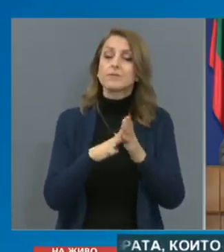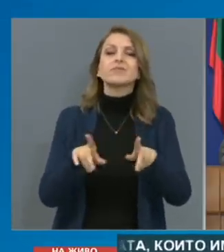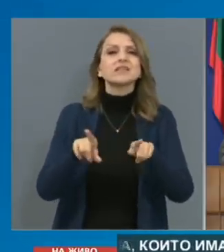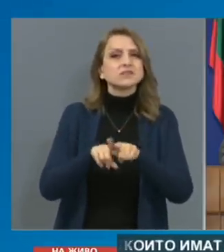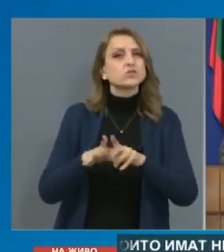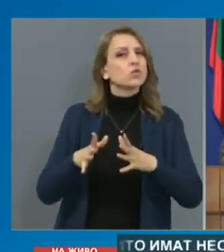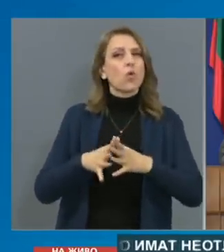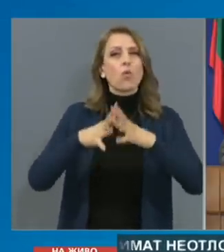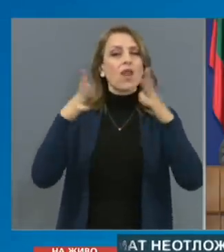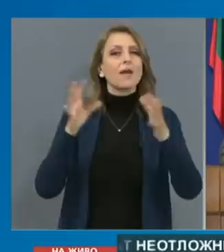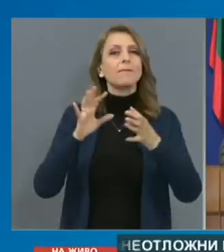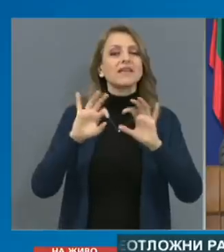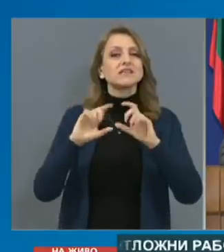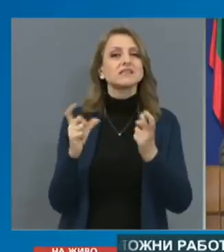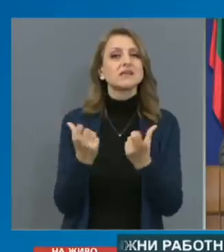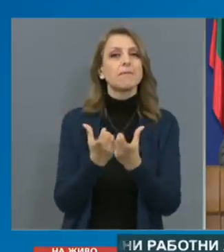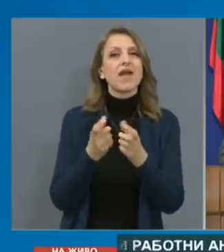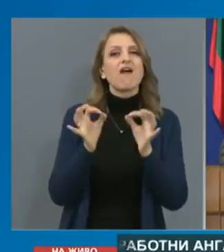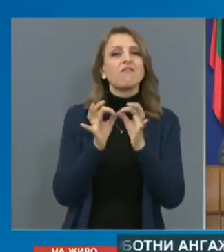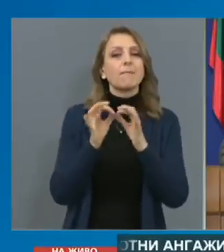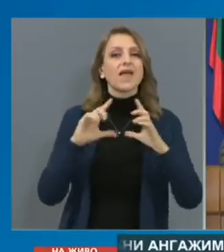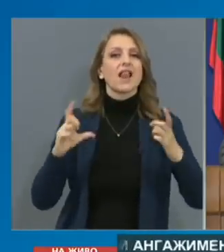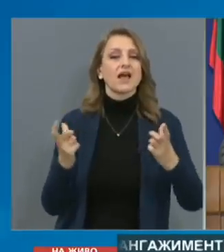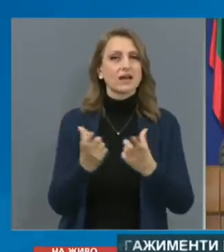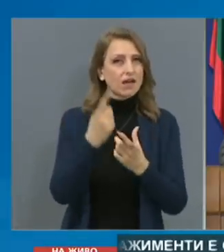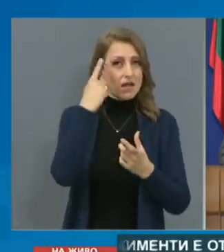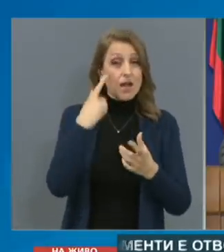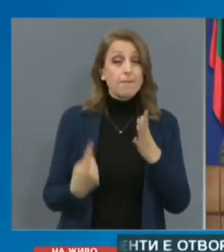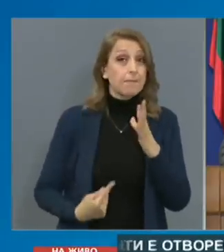фамилии, знаете, че това беше първия сблъсък на